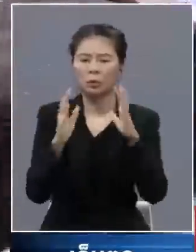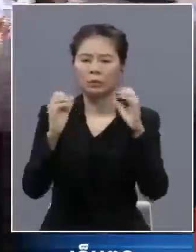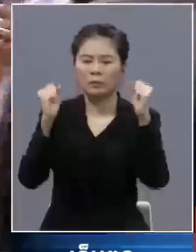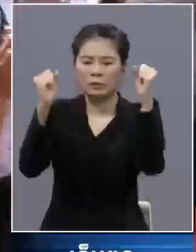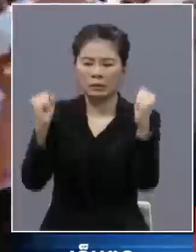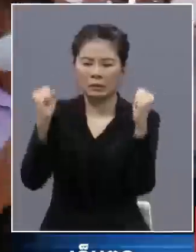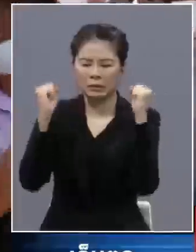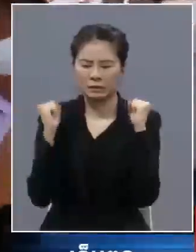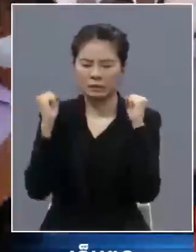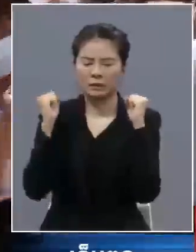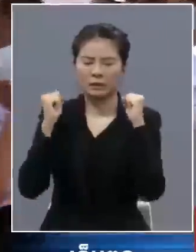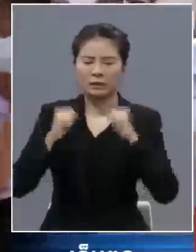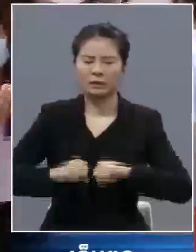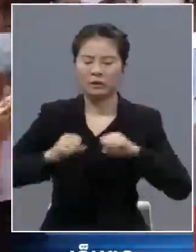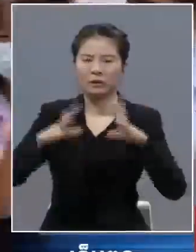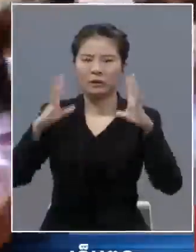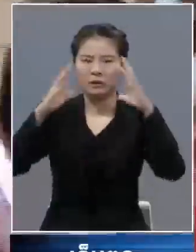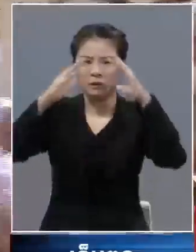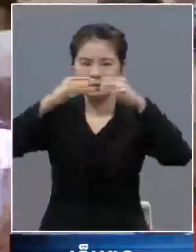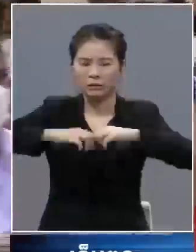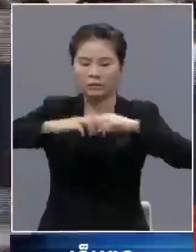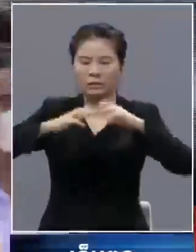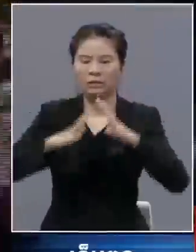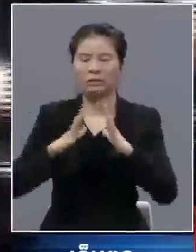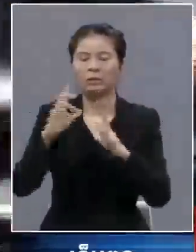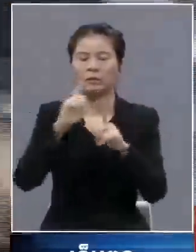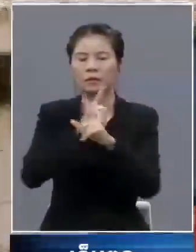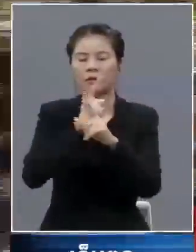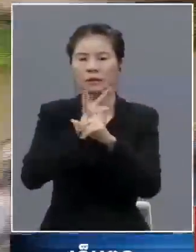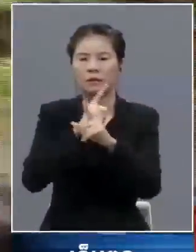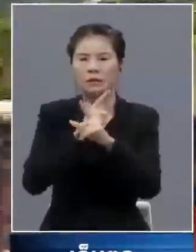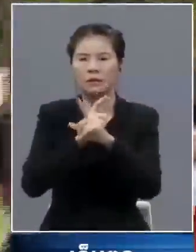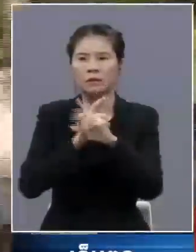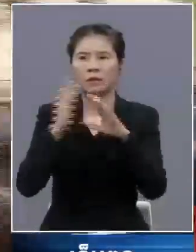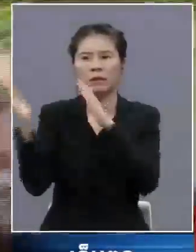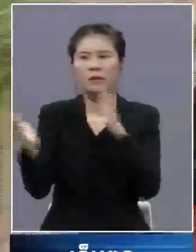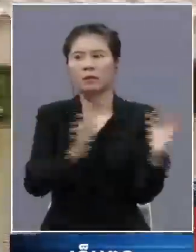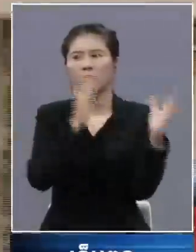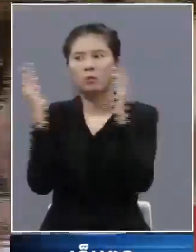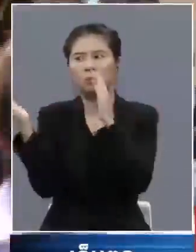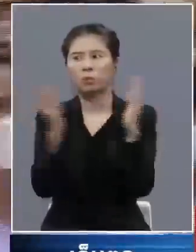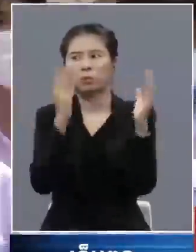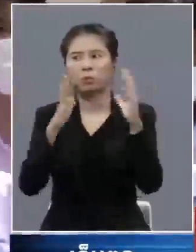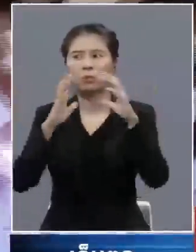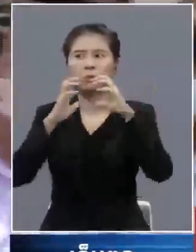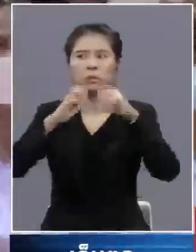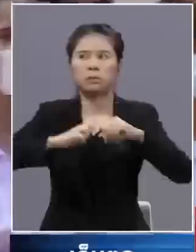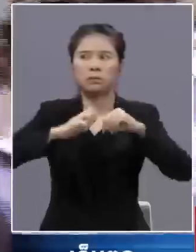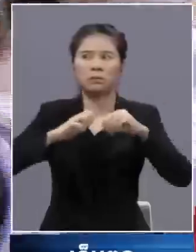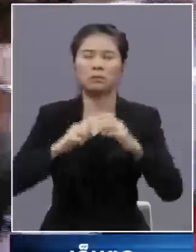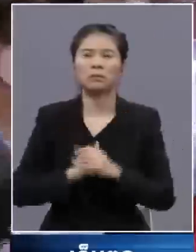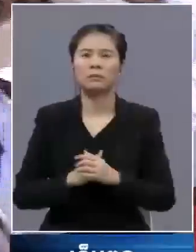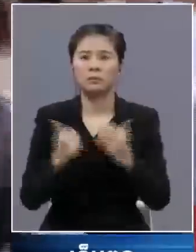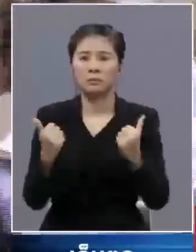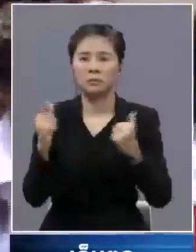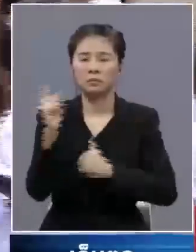ากปูนซีเมนต์เสริมเหล็กครับแต่ว่าหลังคาโครงสร้างเป็นเหล็กเพราะว่ามีลมพัดเอียงก็เลยไม่สามารถที่จะรับน้ำหนักได้นะครับซึ่งขณะ